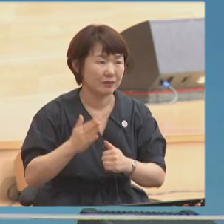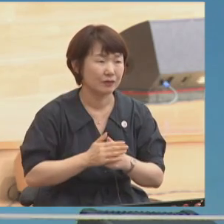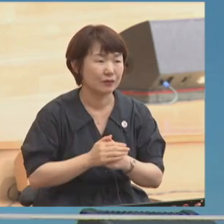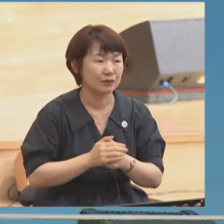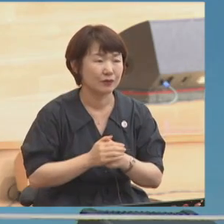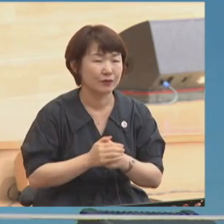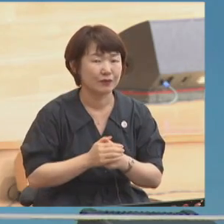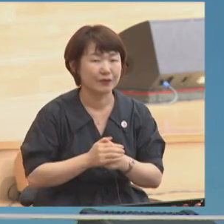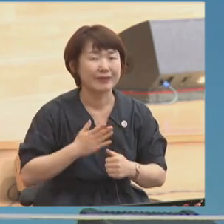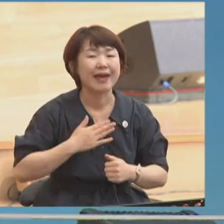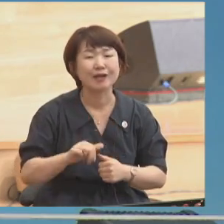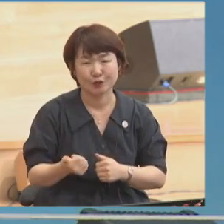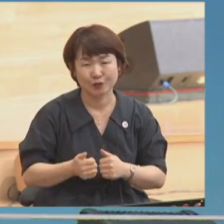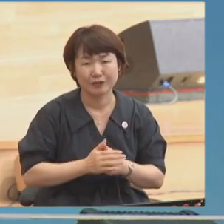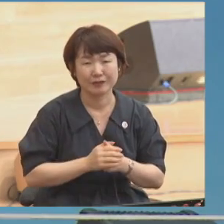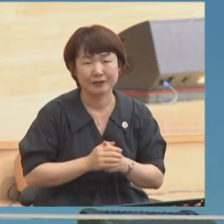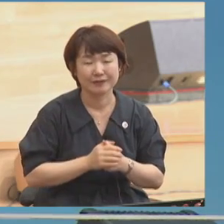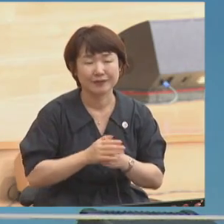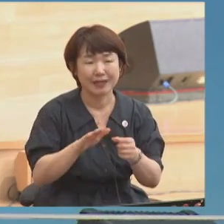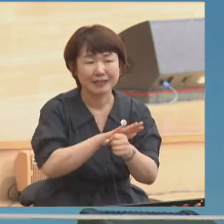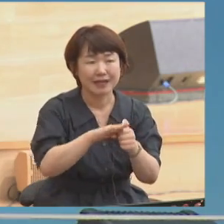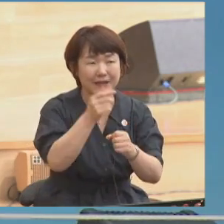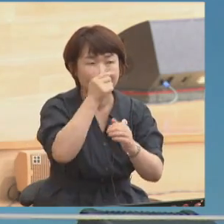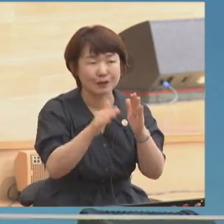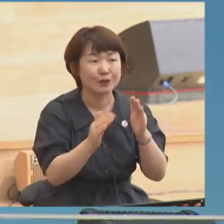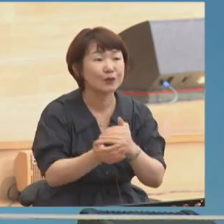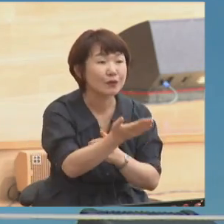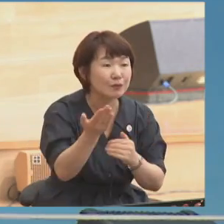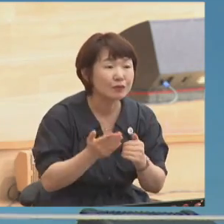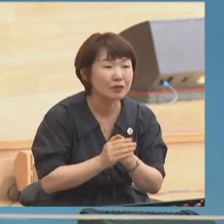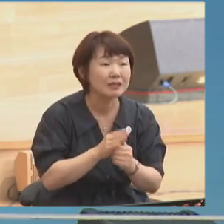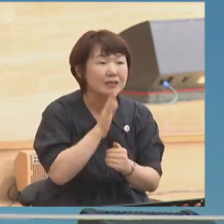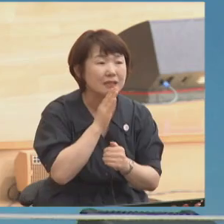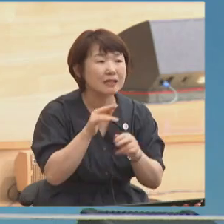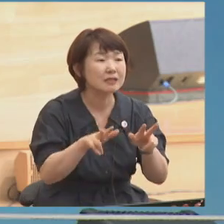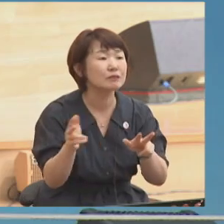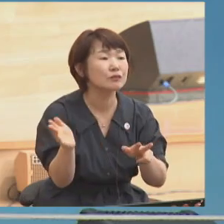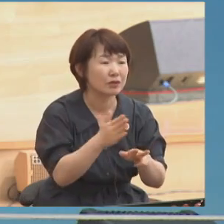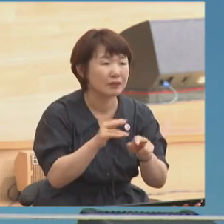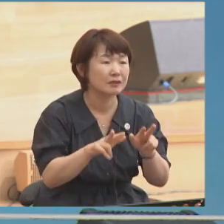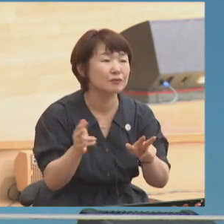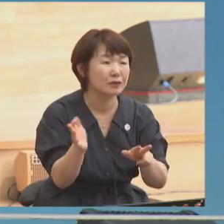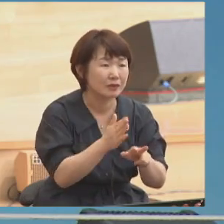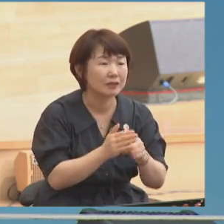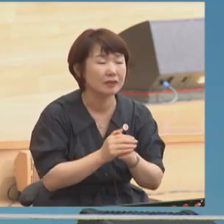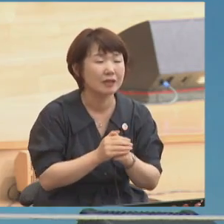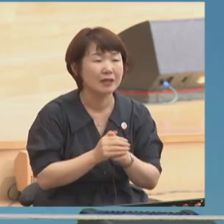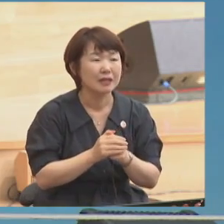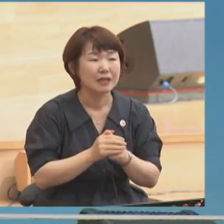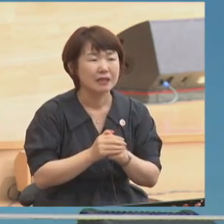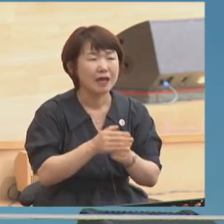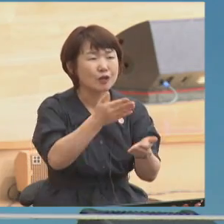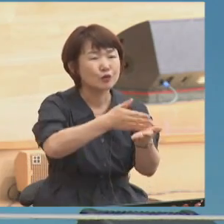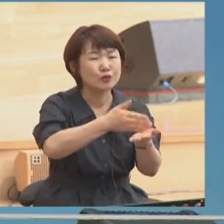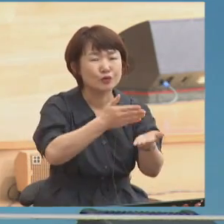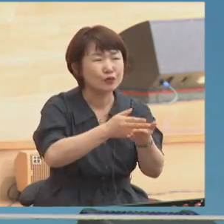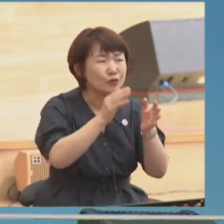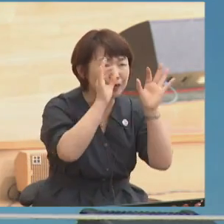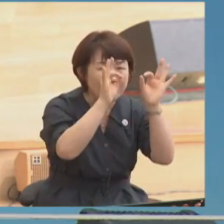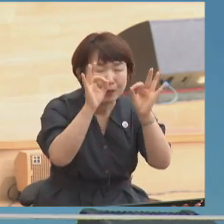여러분, 정말로 이제는 정말 이 접하는 뉴스를